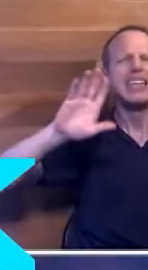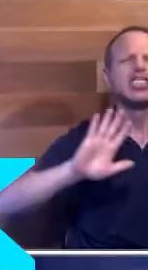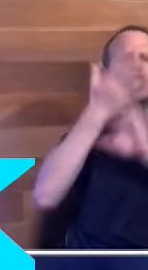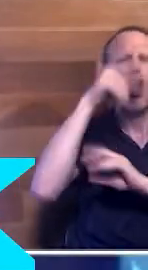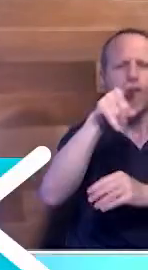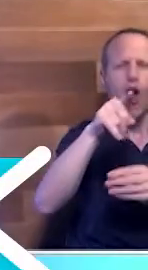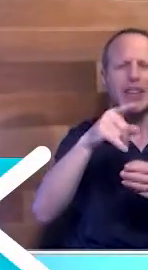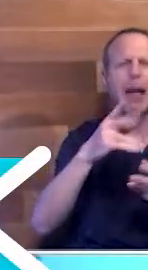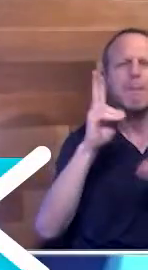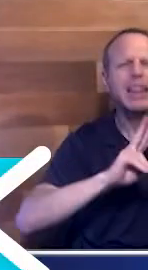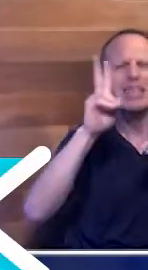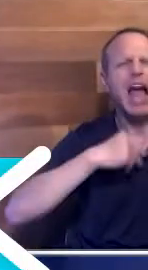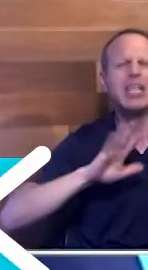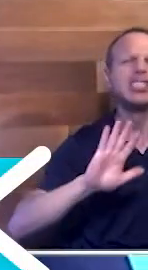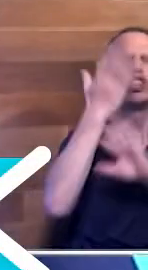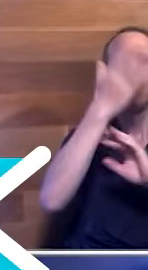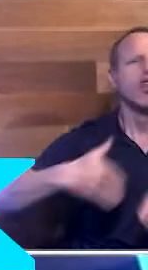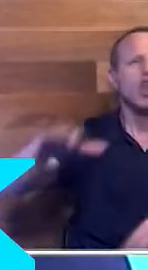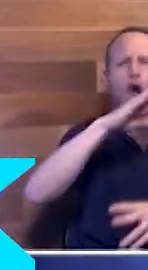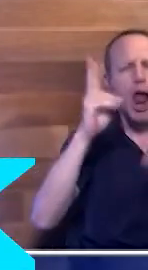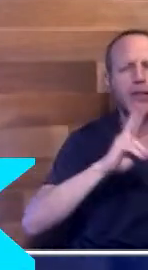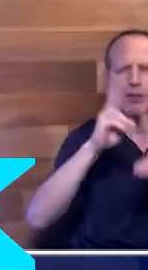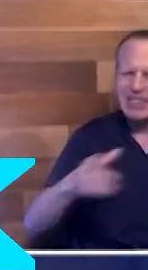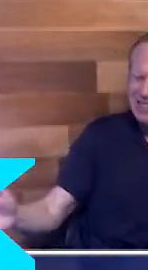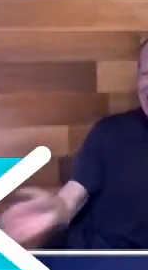אני אשרוף אותך בתעשייה. אני אשרוף את כל התעשייה. אני אשרוף.